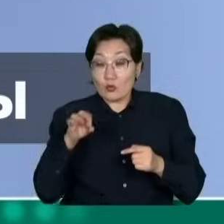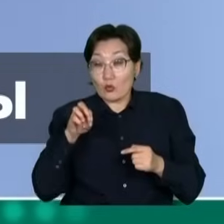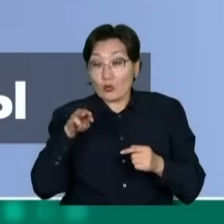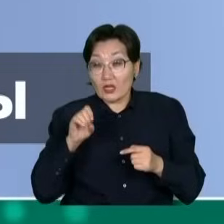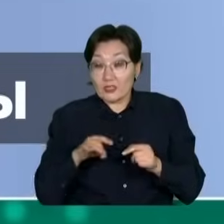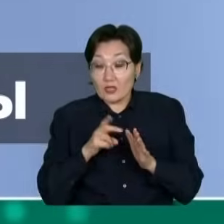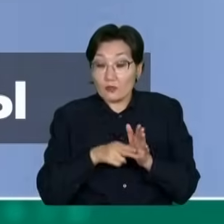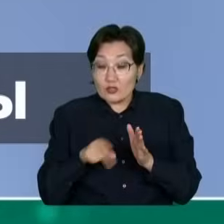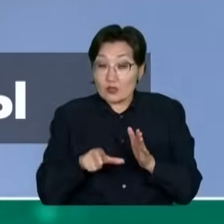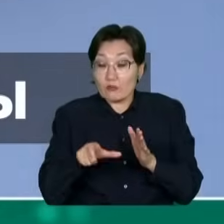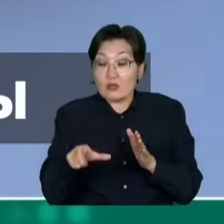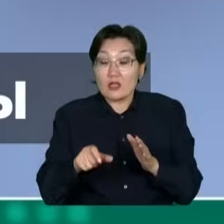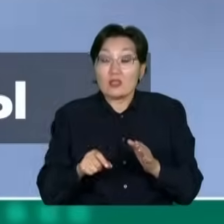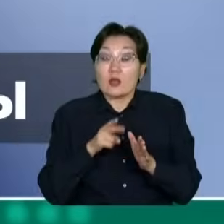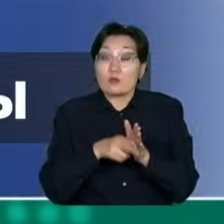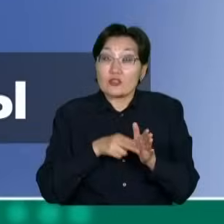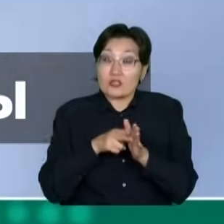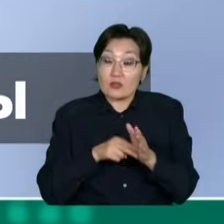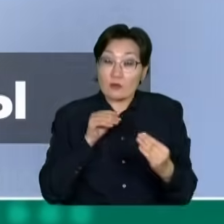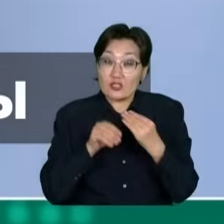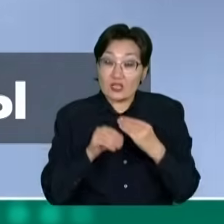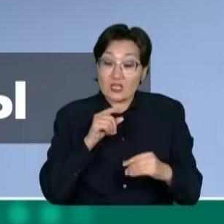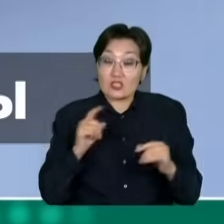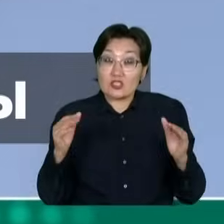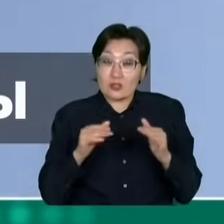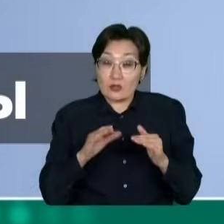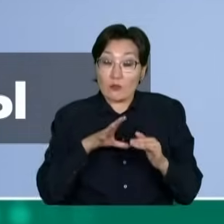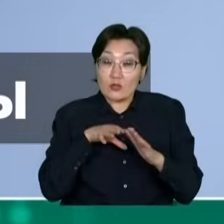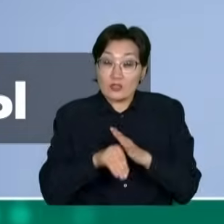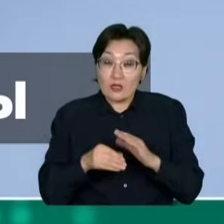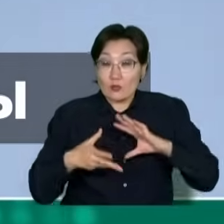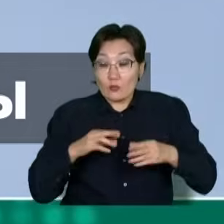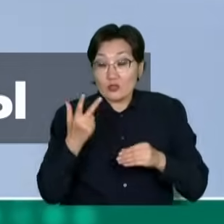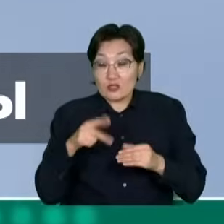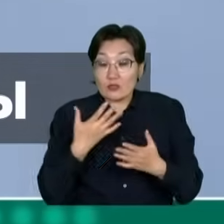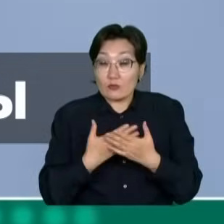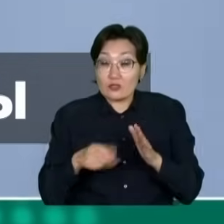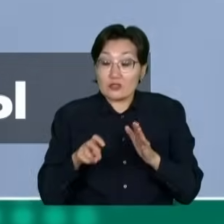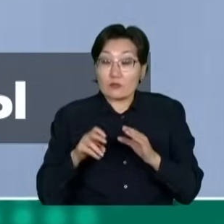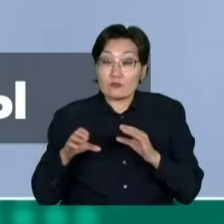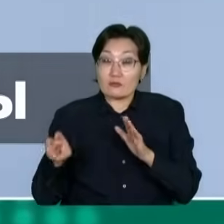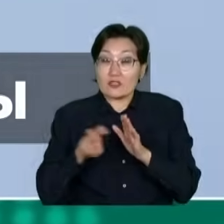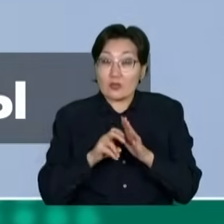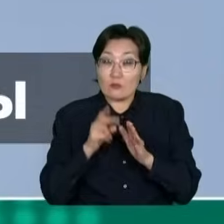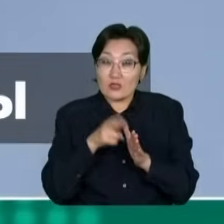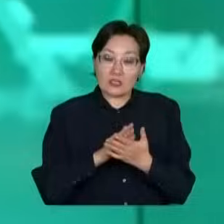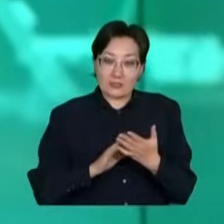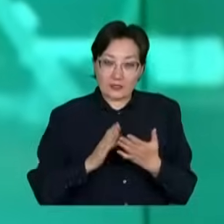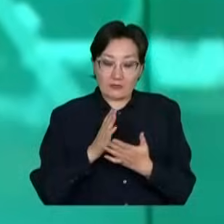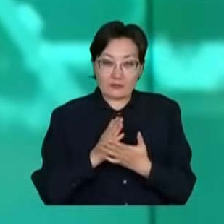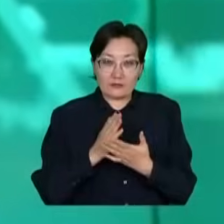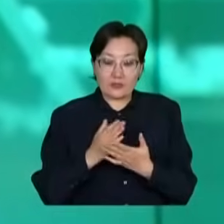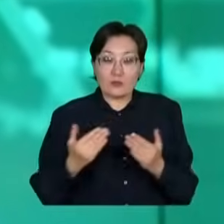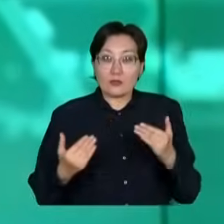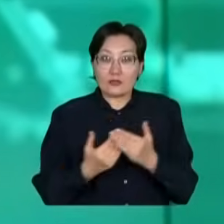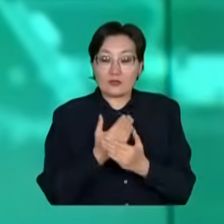жол учаскелерінде пойыз қозғалысына шектеу енгізілген. Нәтижесінде 30-ға жуық жолаушылар пойызы кесте кешігіпті.